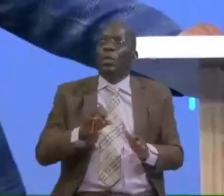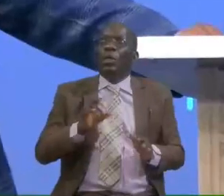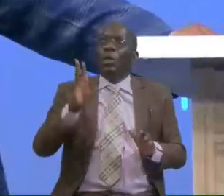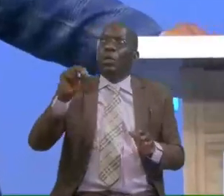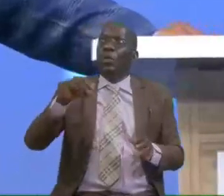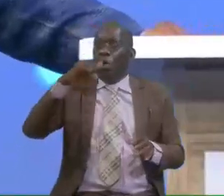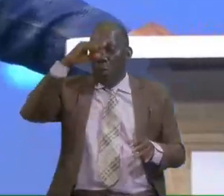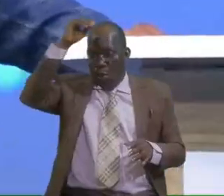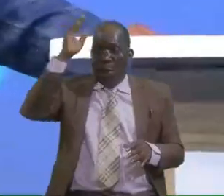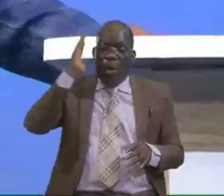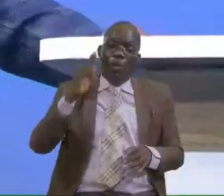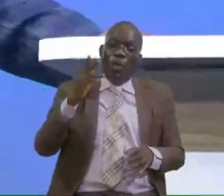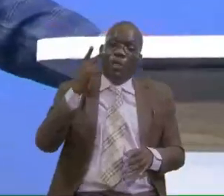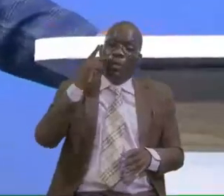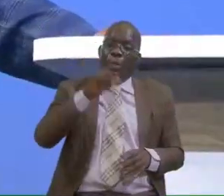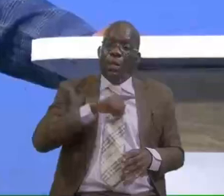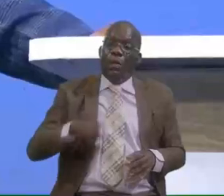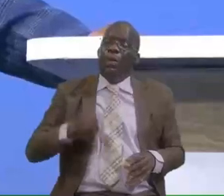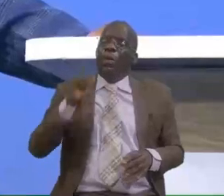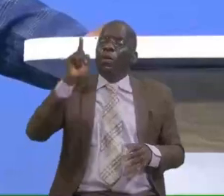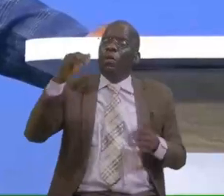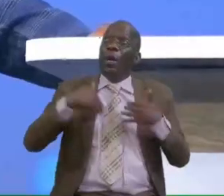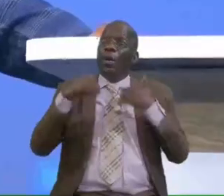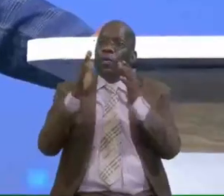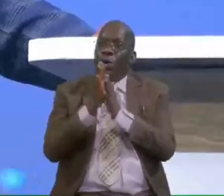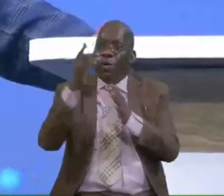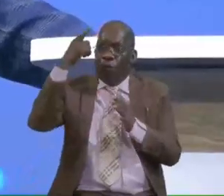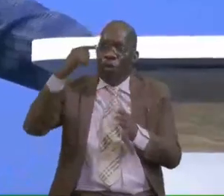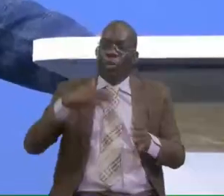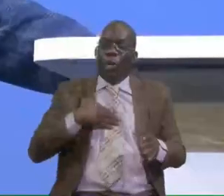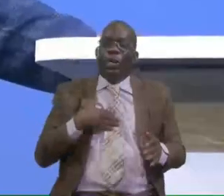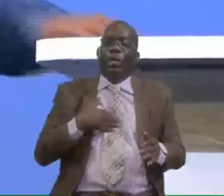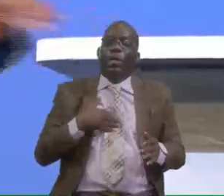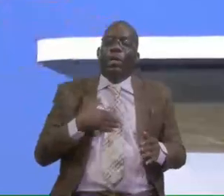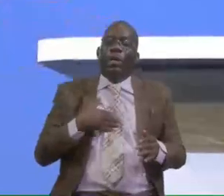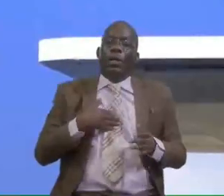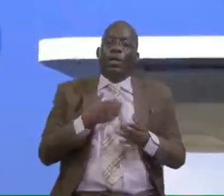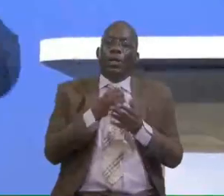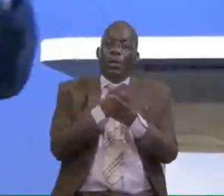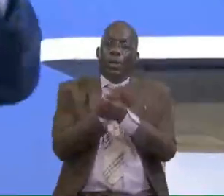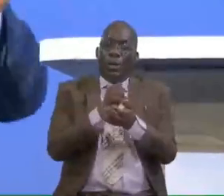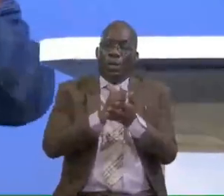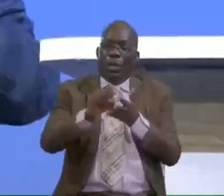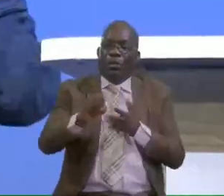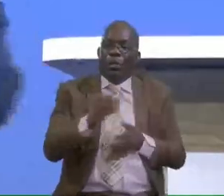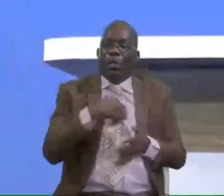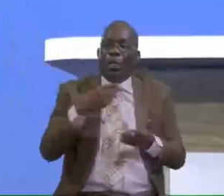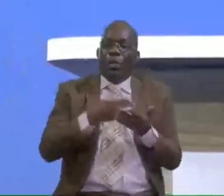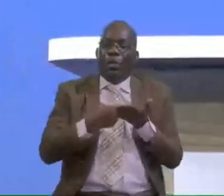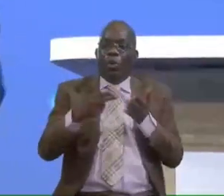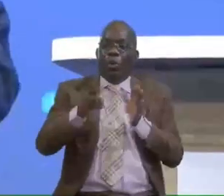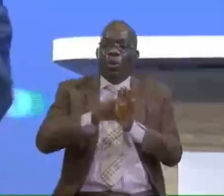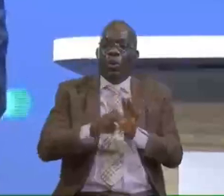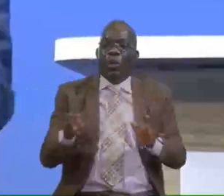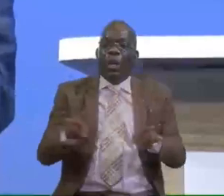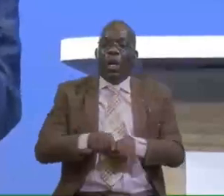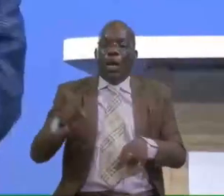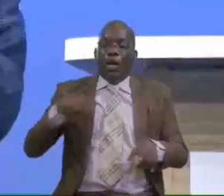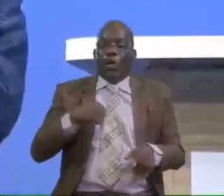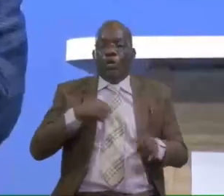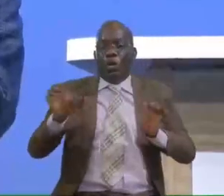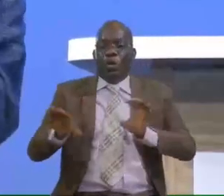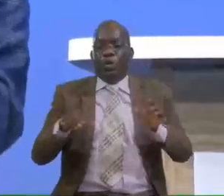Et tu as intercédé pour ma sanctification, ma sainteté. Sanctifie-moi, purifie-moi pendant que nous faisons les